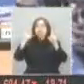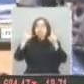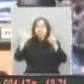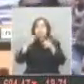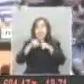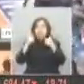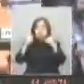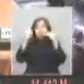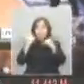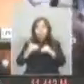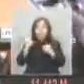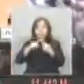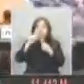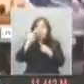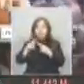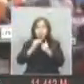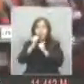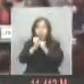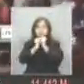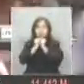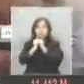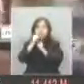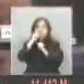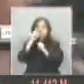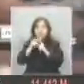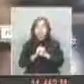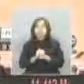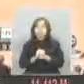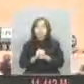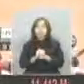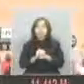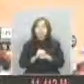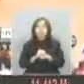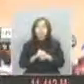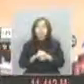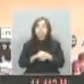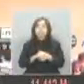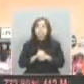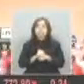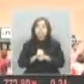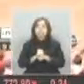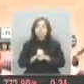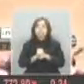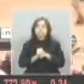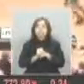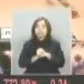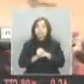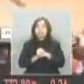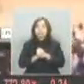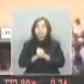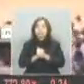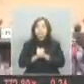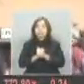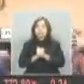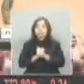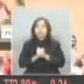ิกเปทมแรกที่ผานเข้สู่รอบรองชนะเลศได้สำเร็ไปแล้วค่ะแล